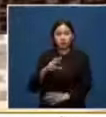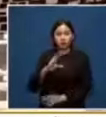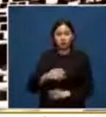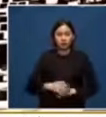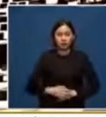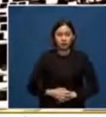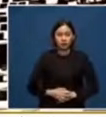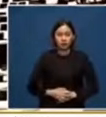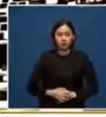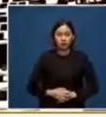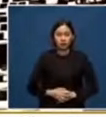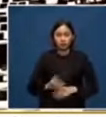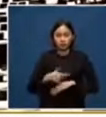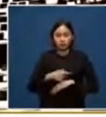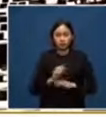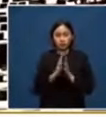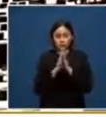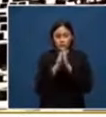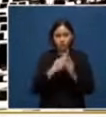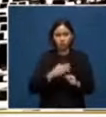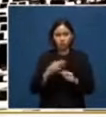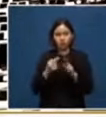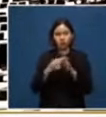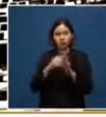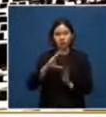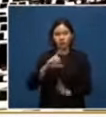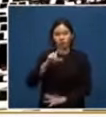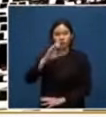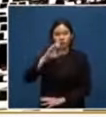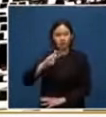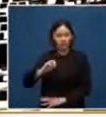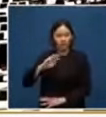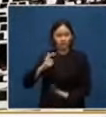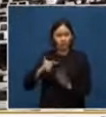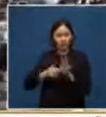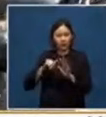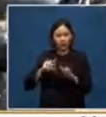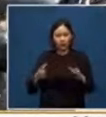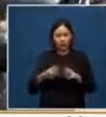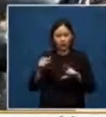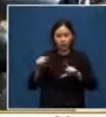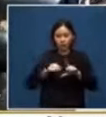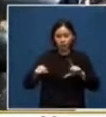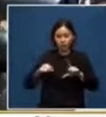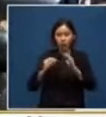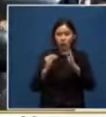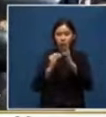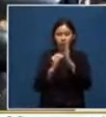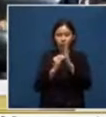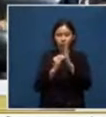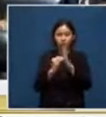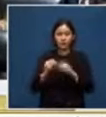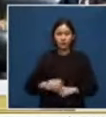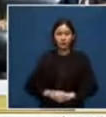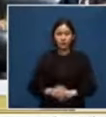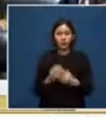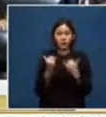กับเรียนท่านประธานสภาที่เคารพครับผมเฉลิมชัยกุลาเลิศสมาชิกสภาผู้แทนราษฎรพรรคก้าวไกลกทมห้วยขวางวังทองหลางครับ